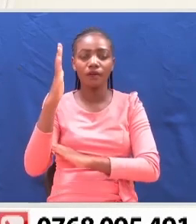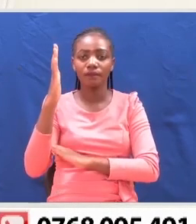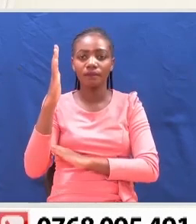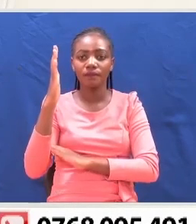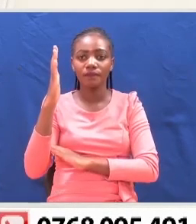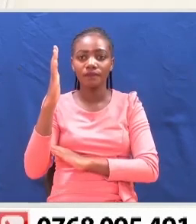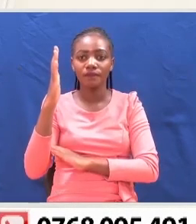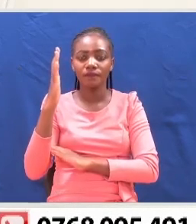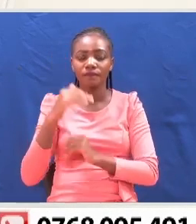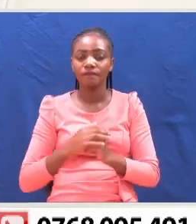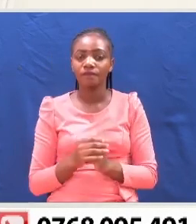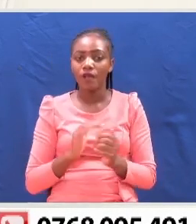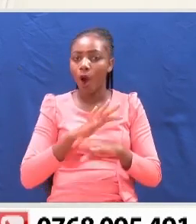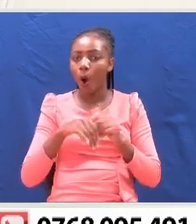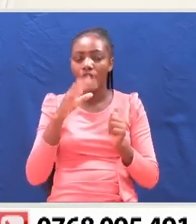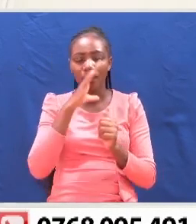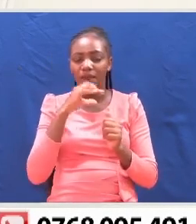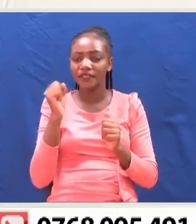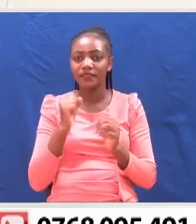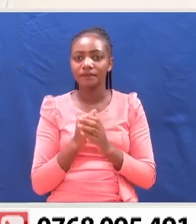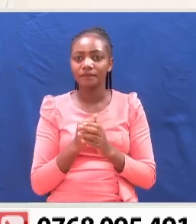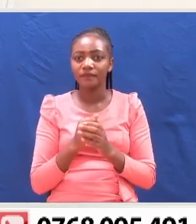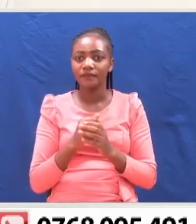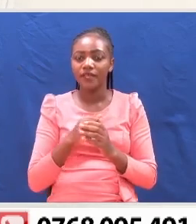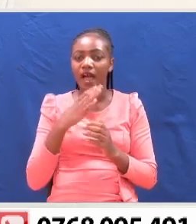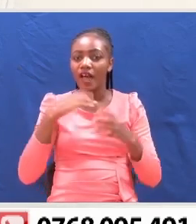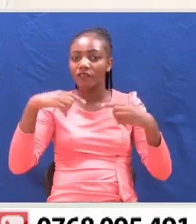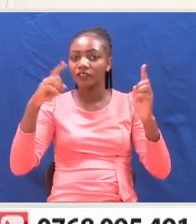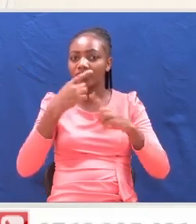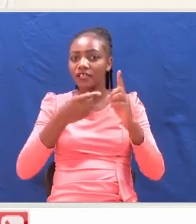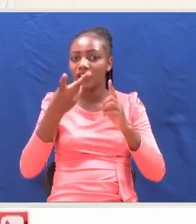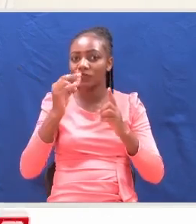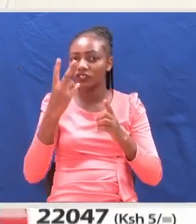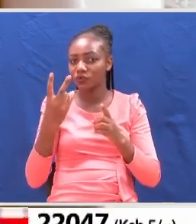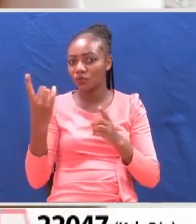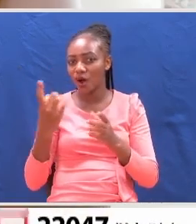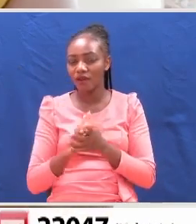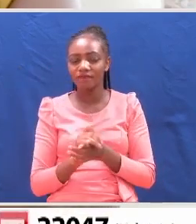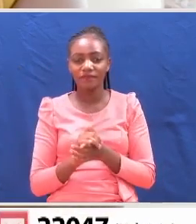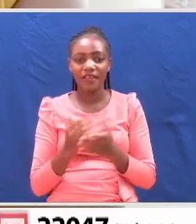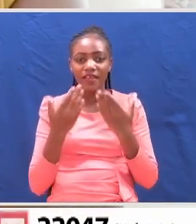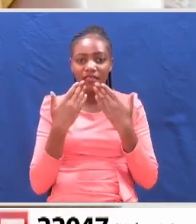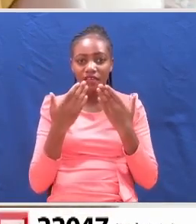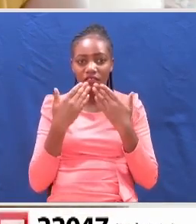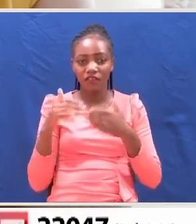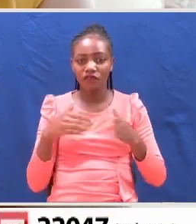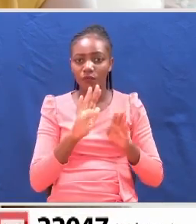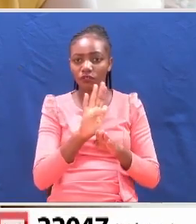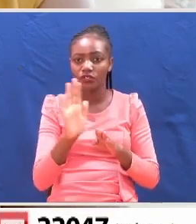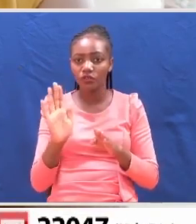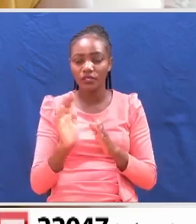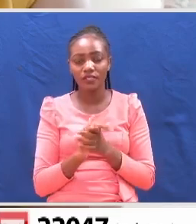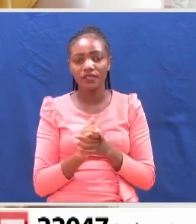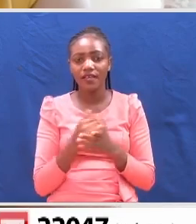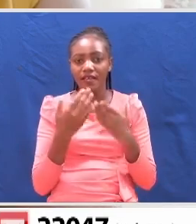tu kila naheri na mafanikio ya mwaka wa 2021. Asante. Asante kunipa nafasi kuzungumza